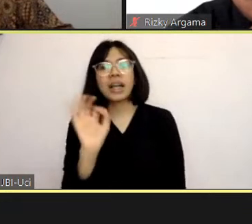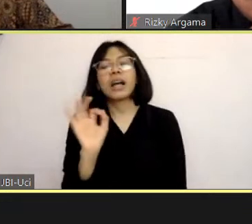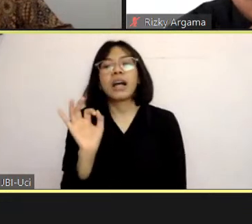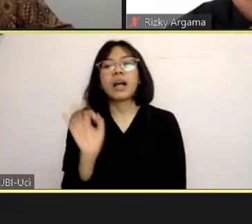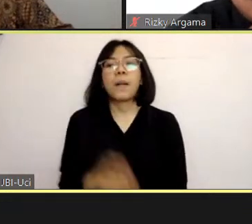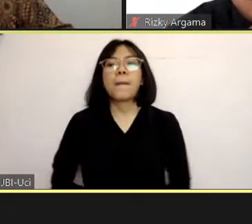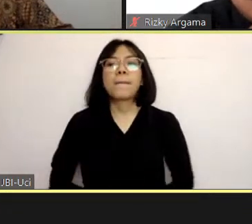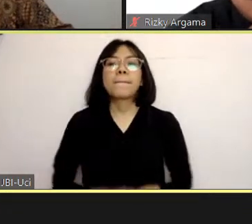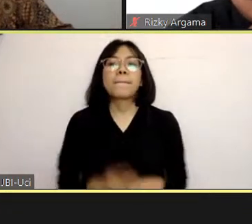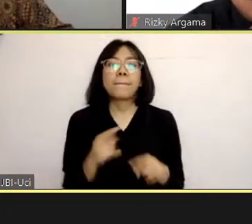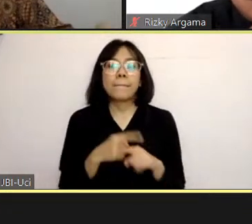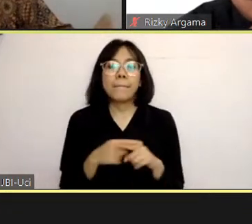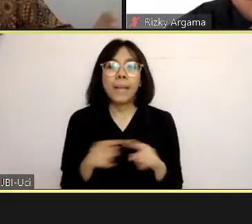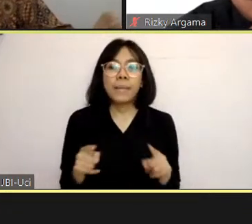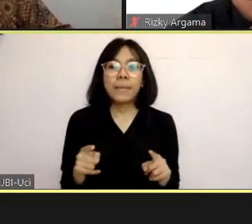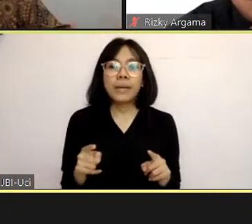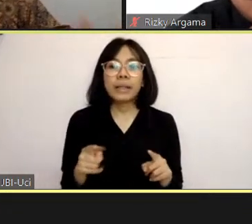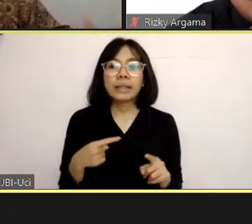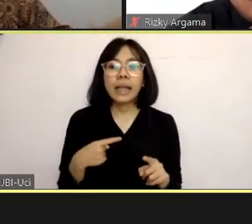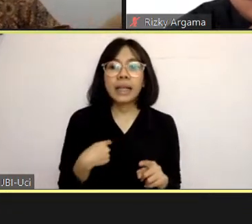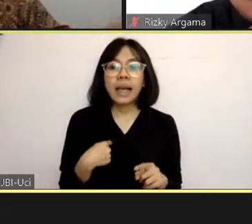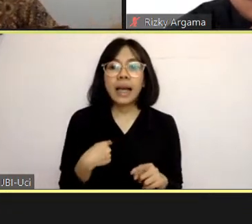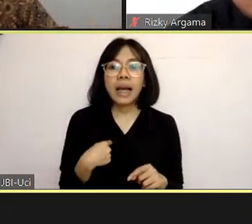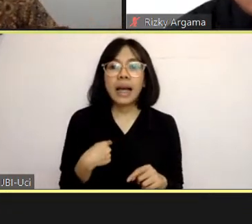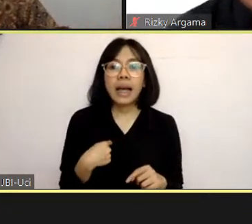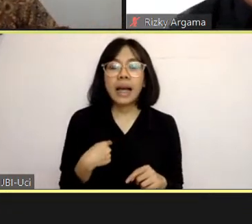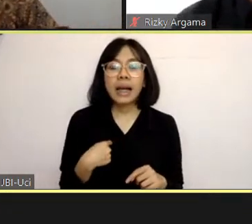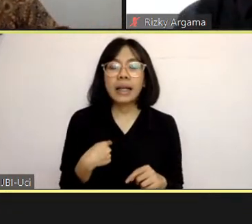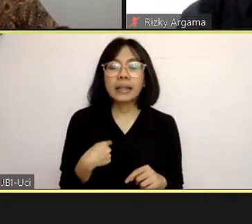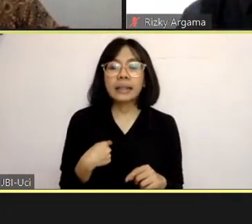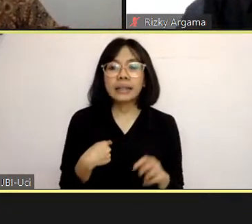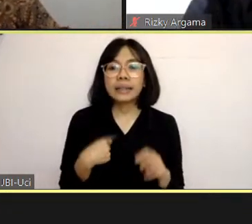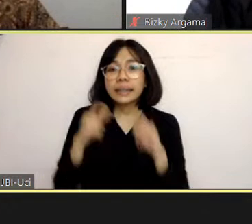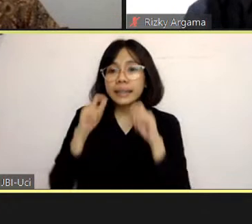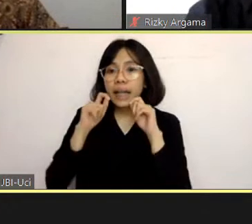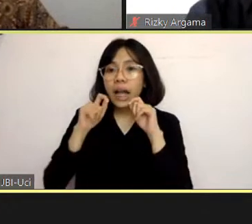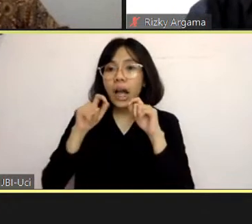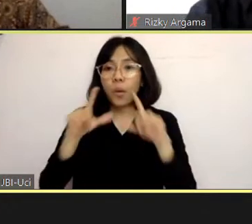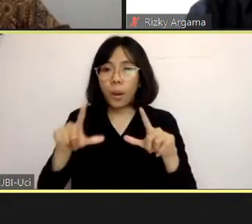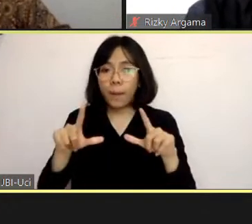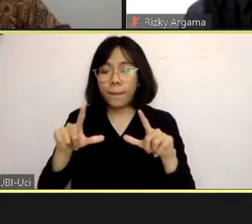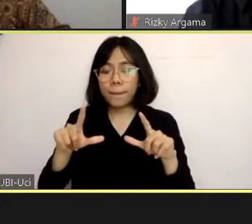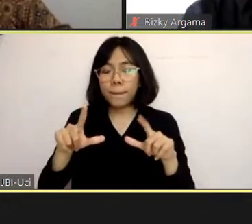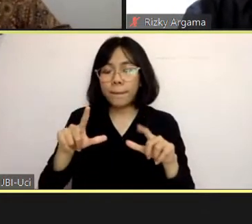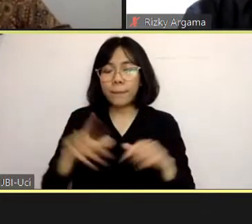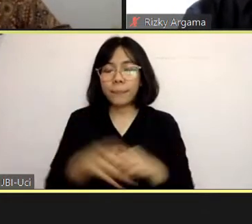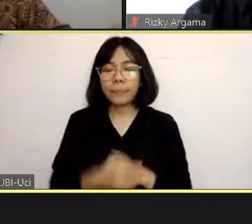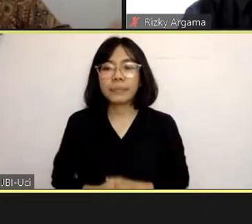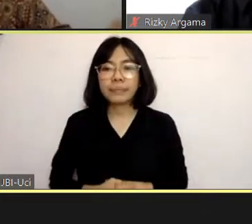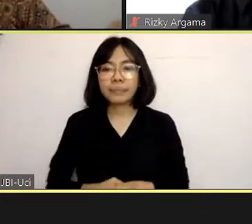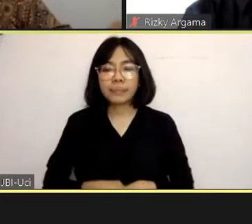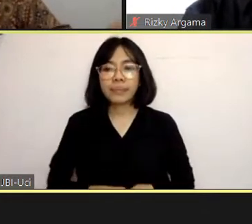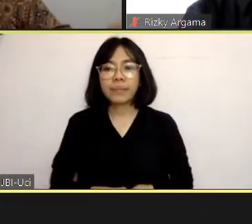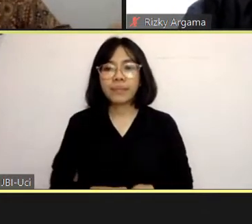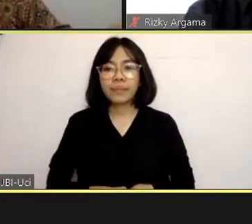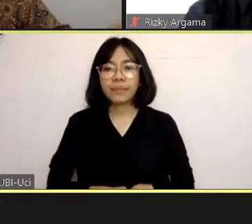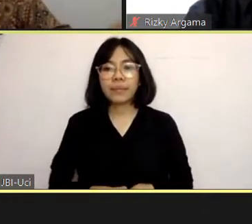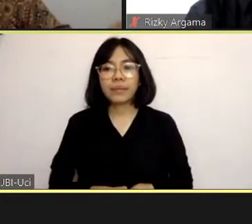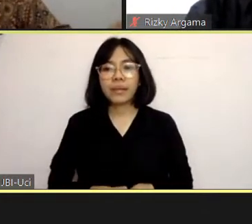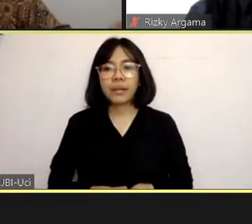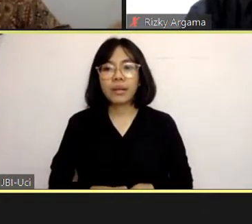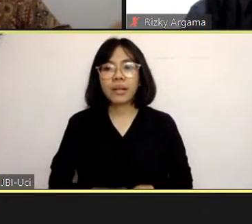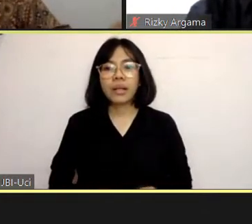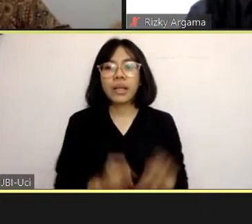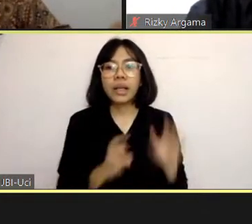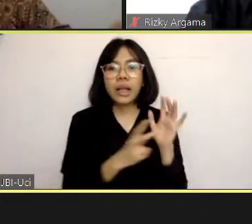pertanyaan Pak Syuaib dengan pertanyaan lain, yaitu siapa yang menentukan nilai-nilai budaya di